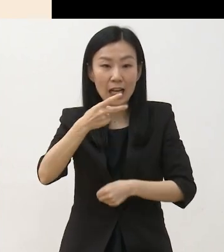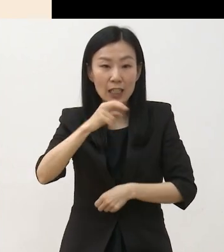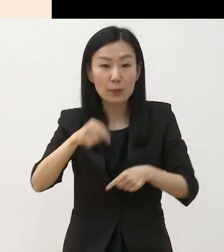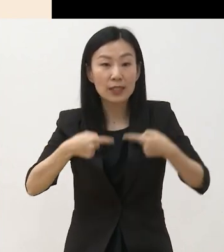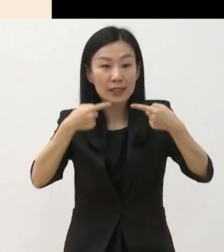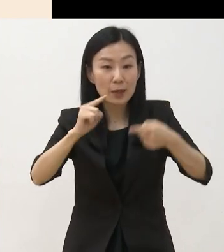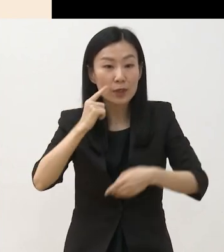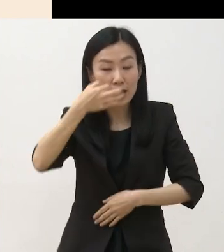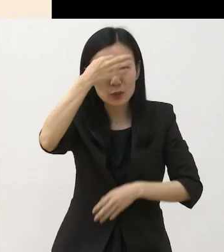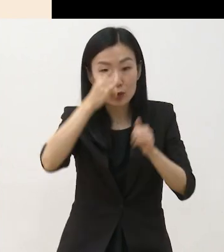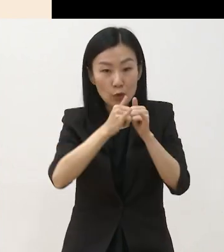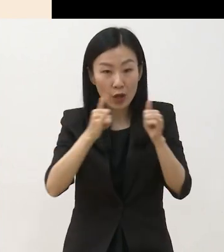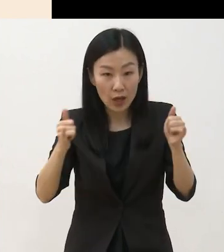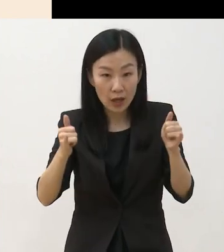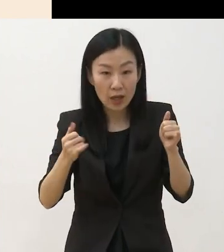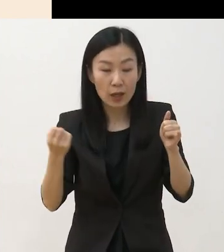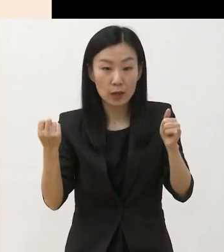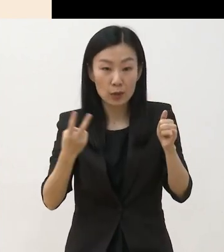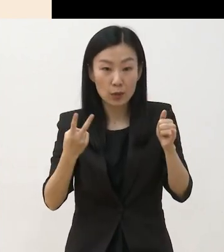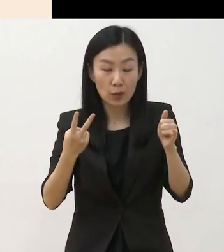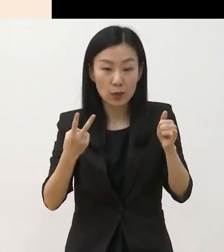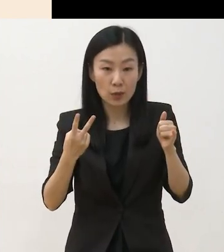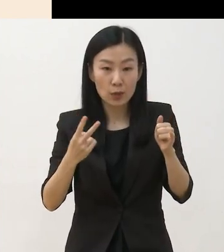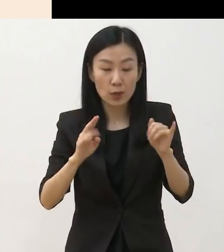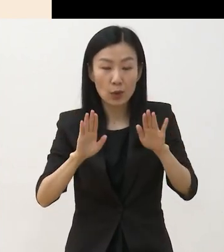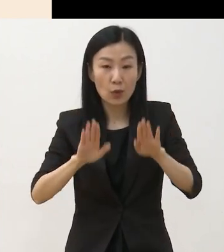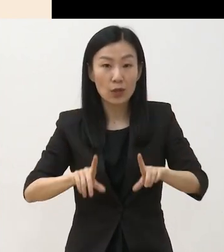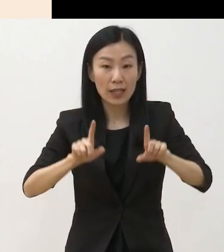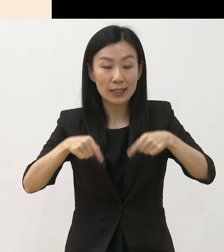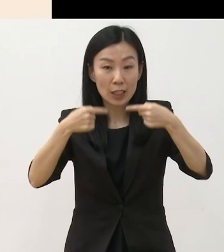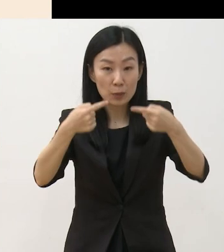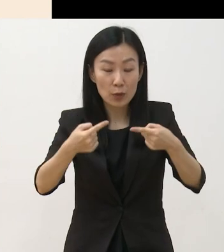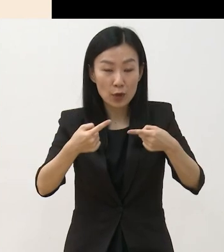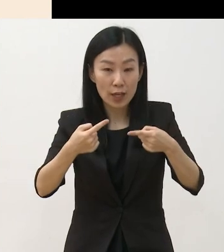그 다음에 당해 연도에 참여하고 있는 연구생 모두가